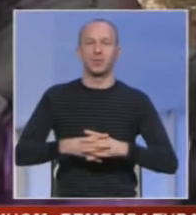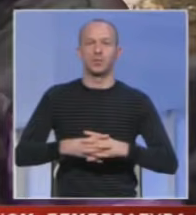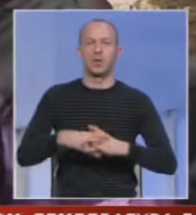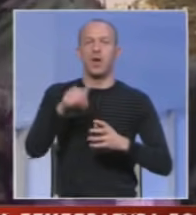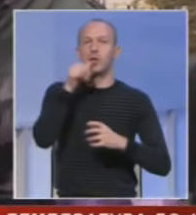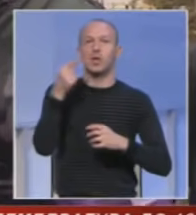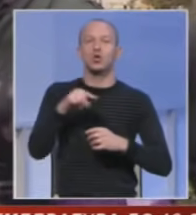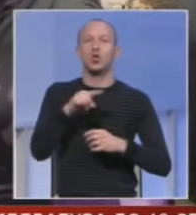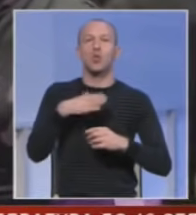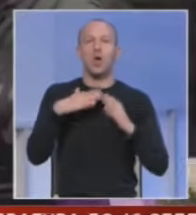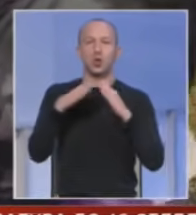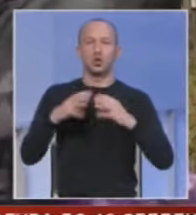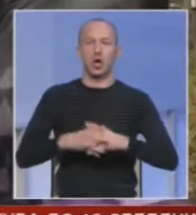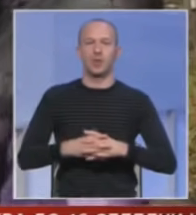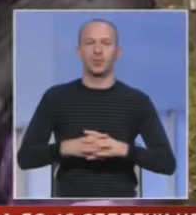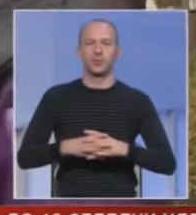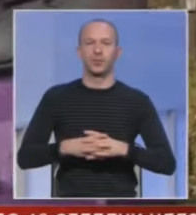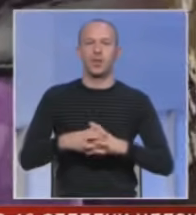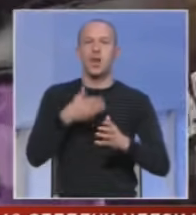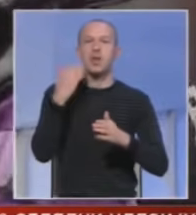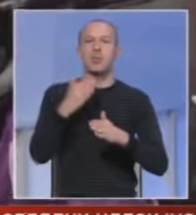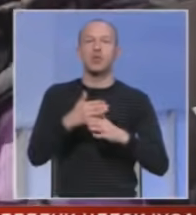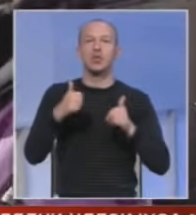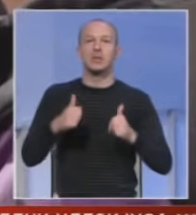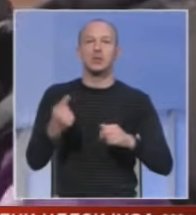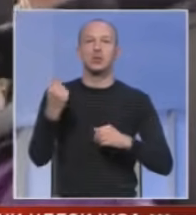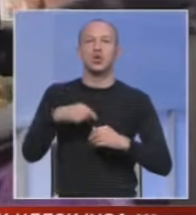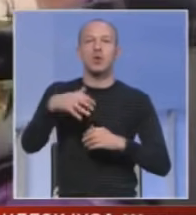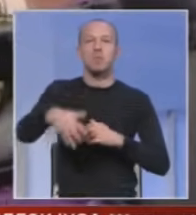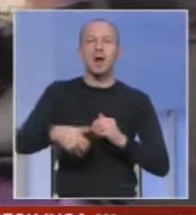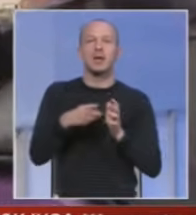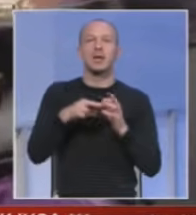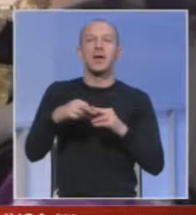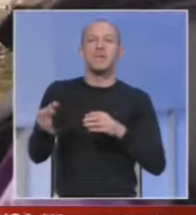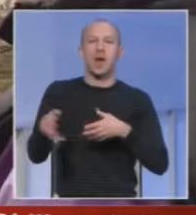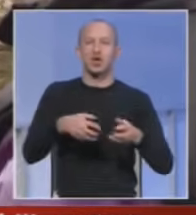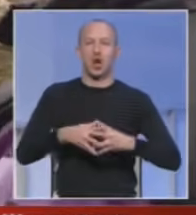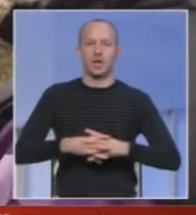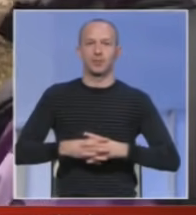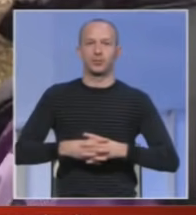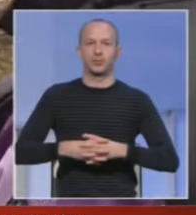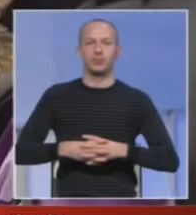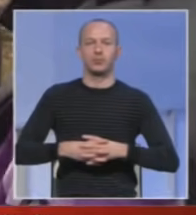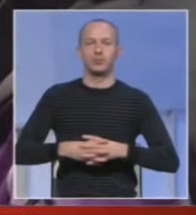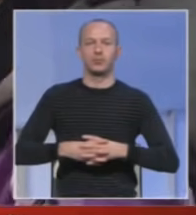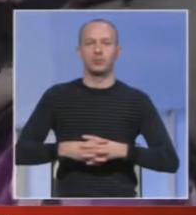znači voda je došla do moje kuće. Znači nema pomoći, evo sad, evo došli su bagere, su navlačili.